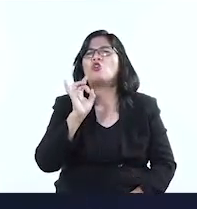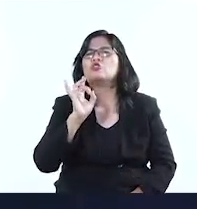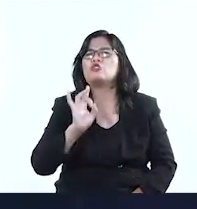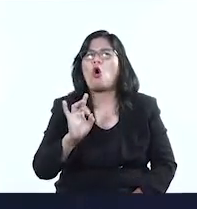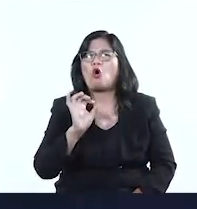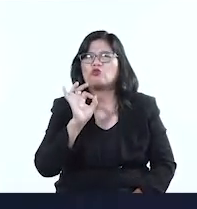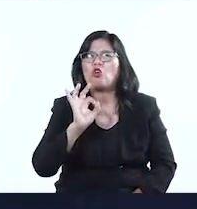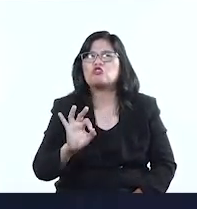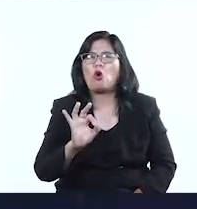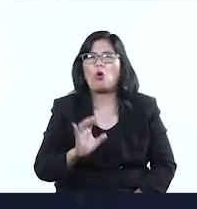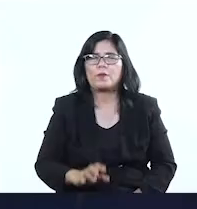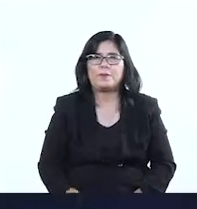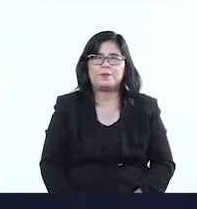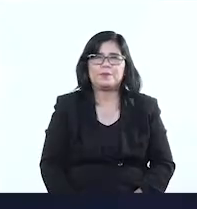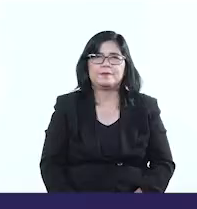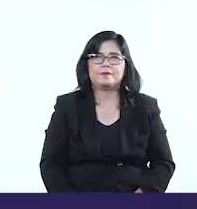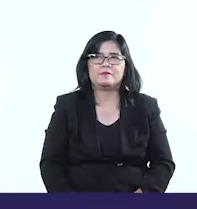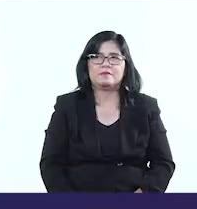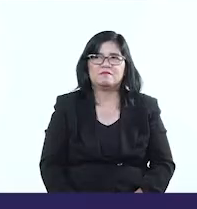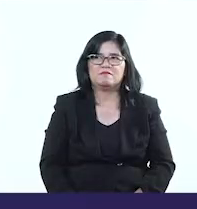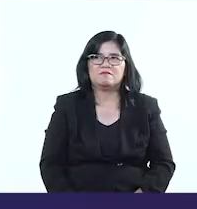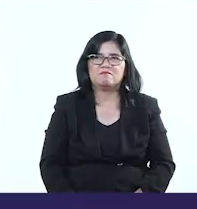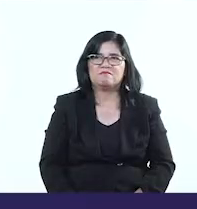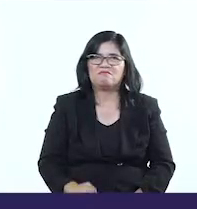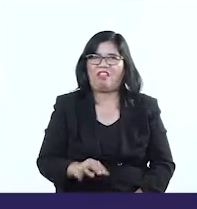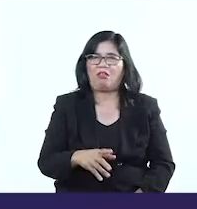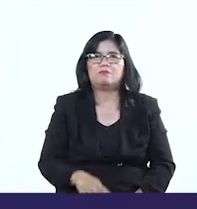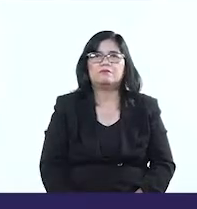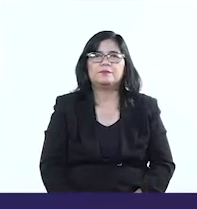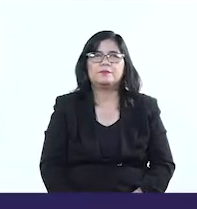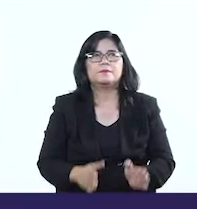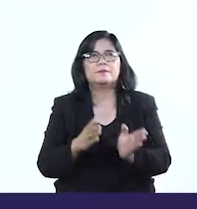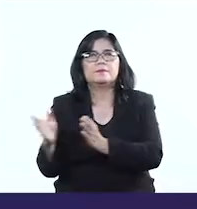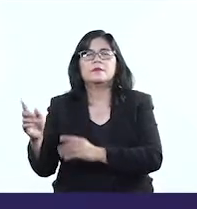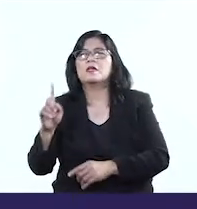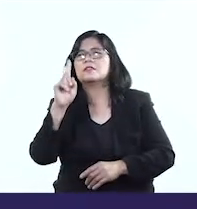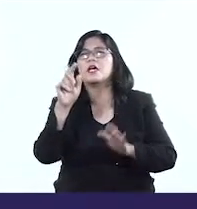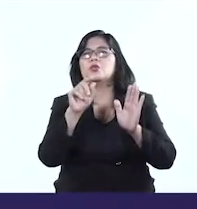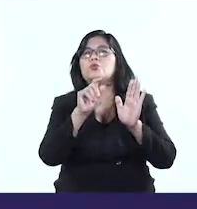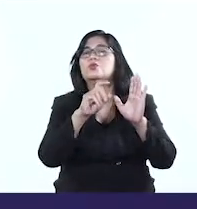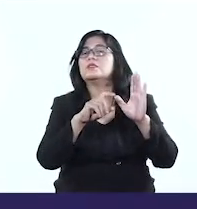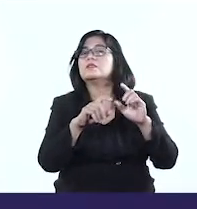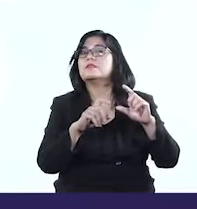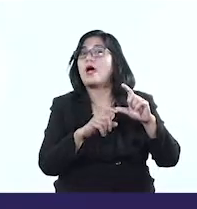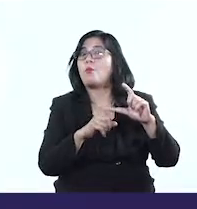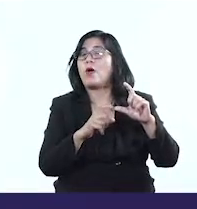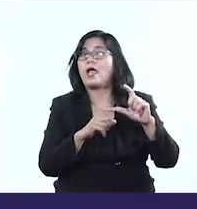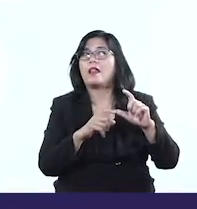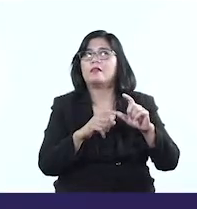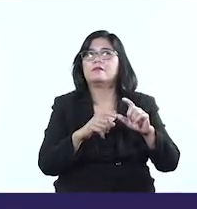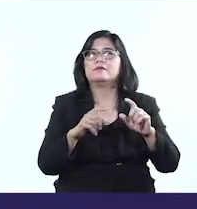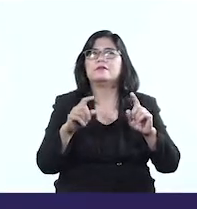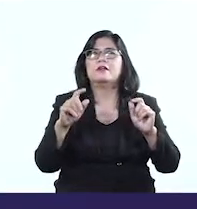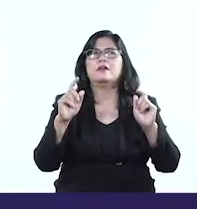Hai hari itu kita harus waspada kita lihat selanjutnya Hai 1-16-17 begini Hai